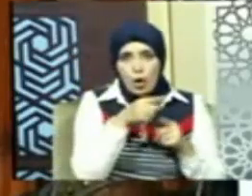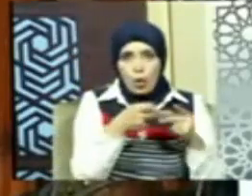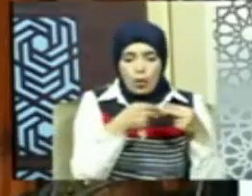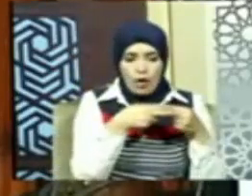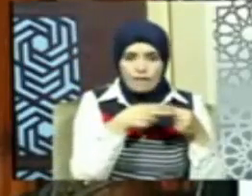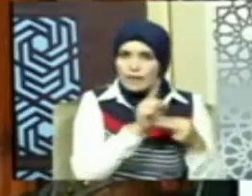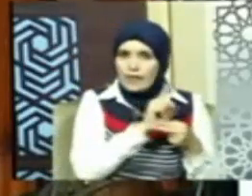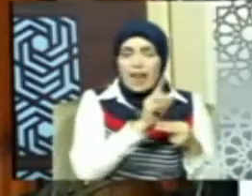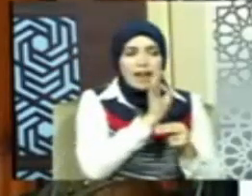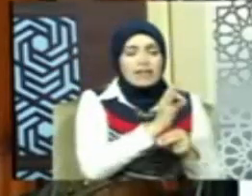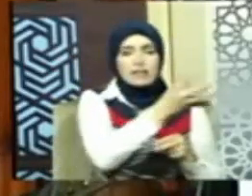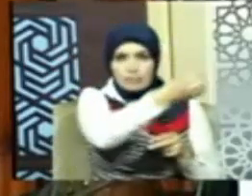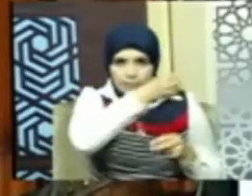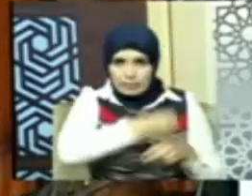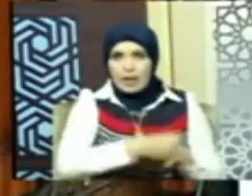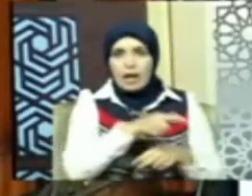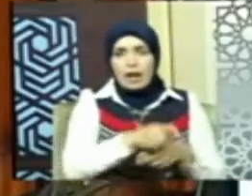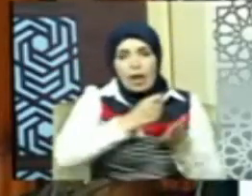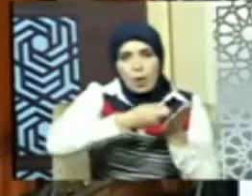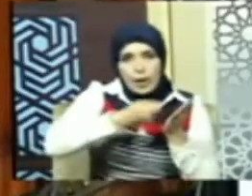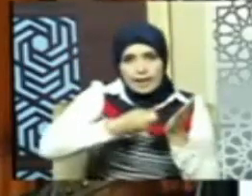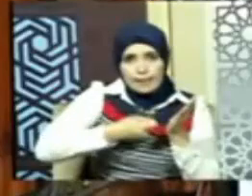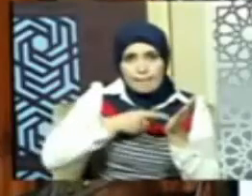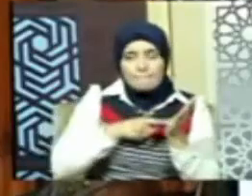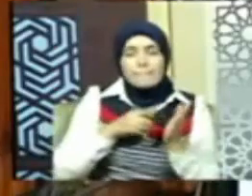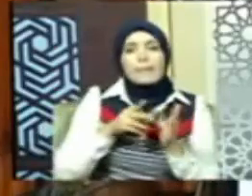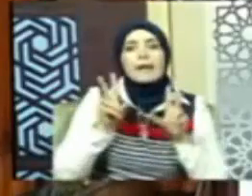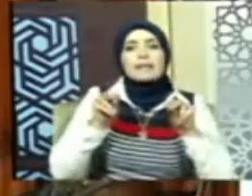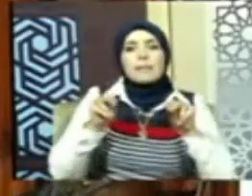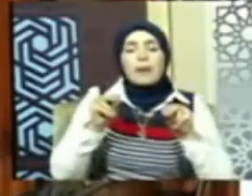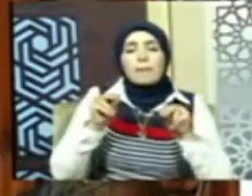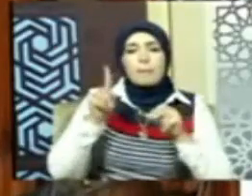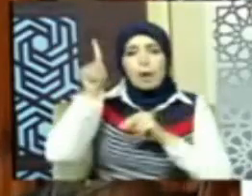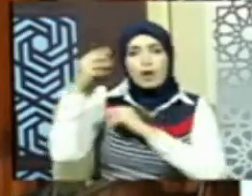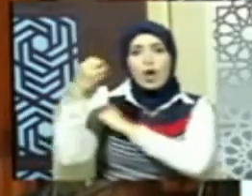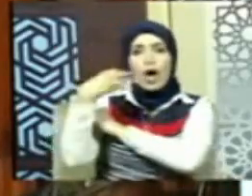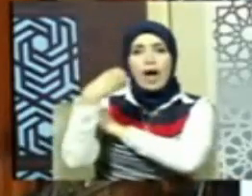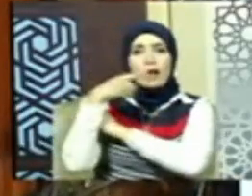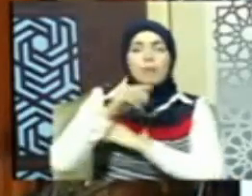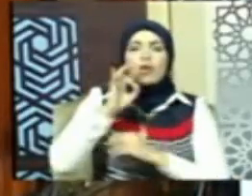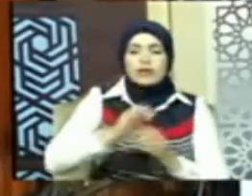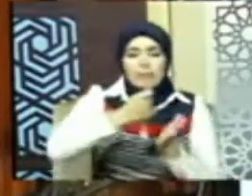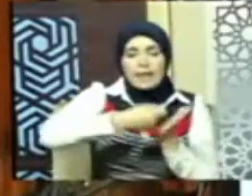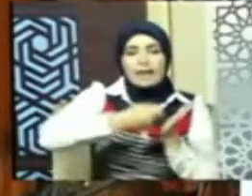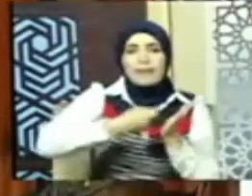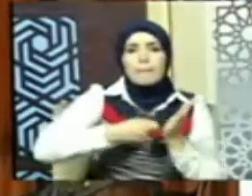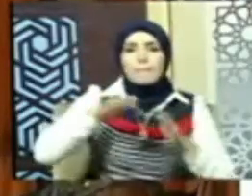كما علمه الله فليكتب.